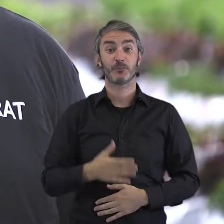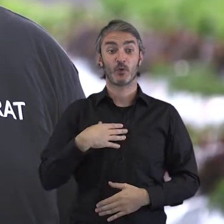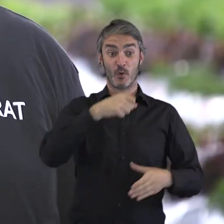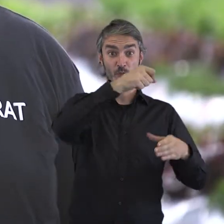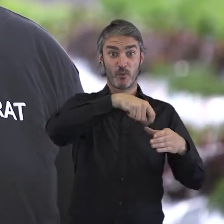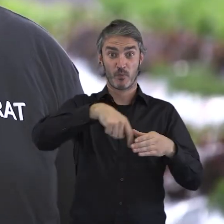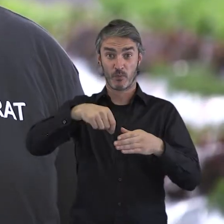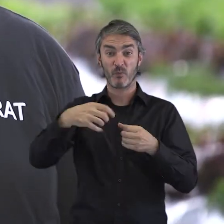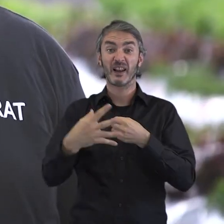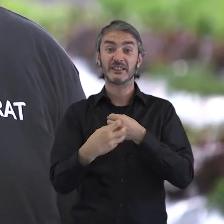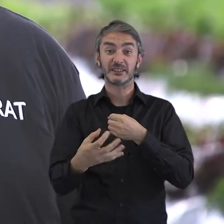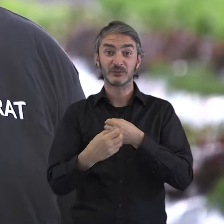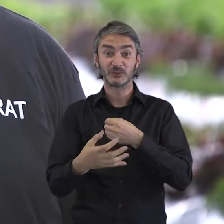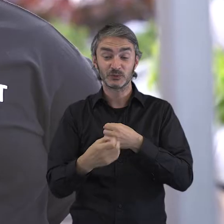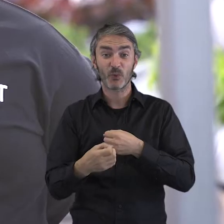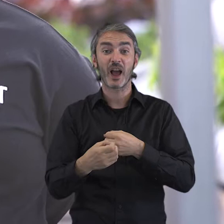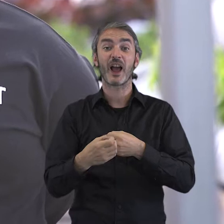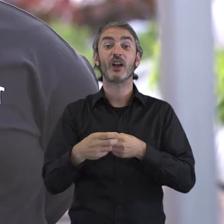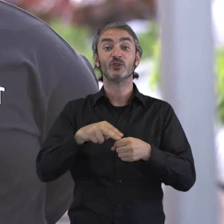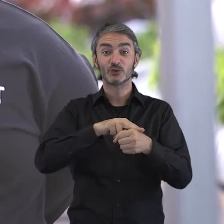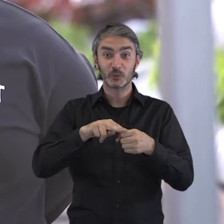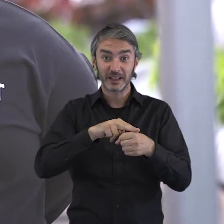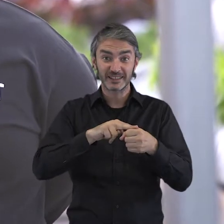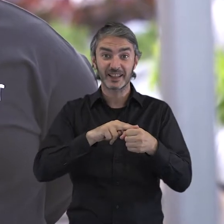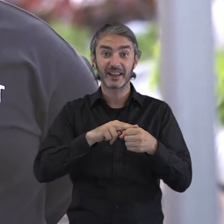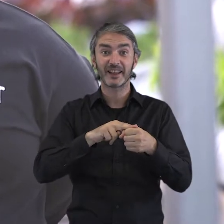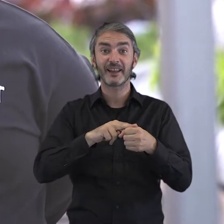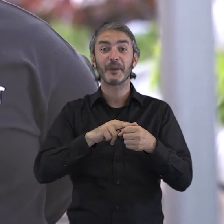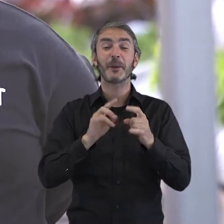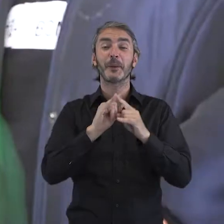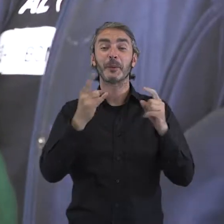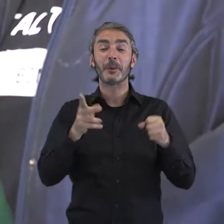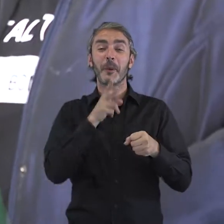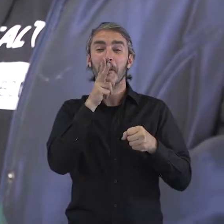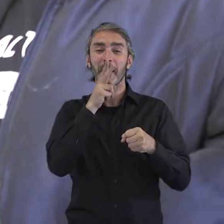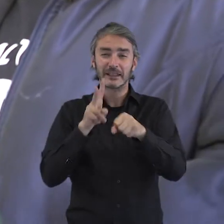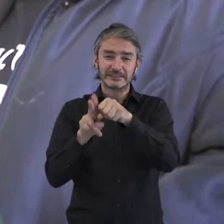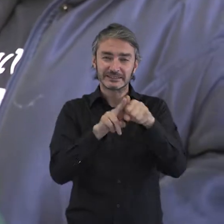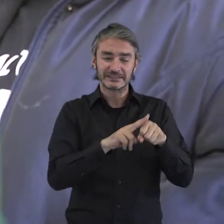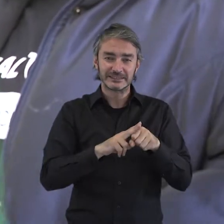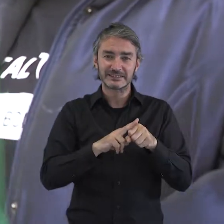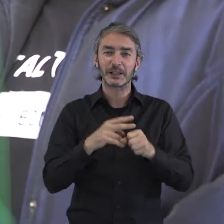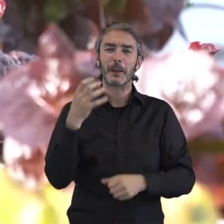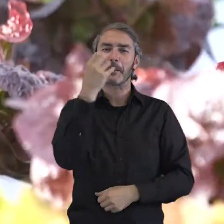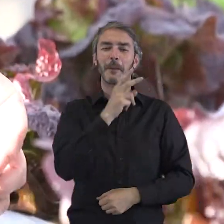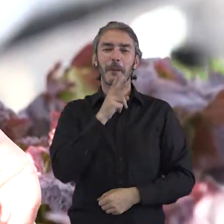Plantamos chugas y tomates, perejil, menta,